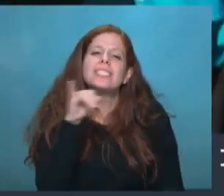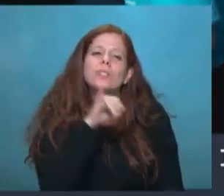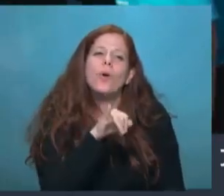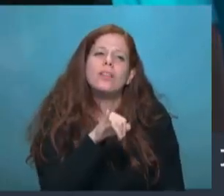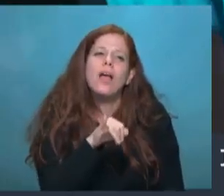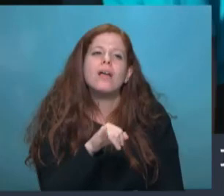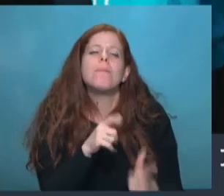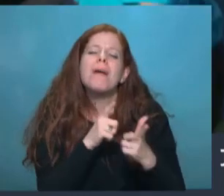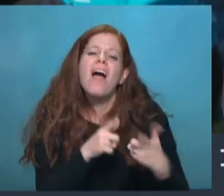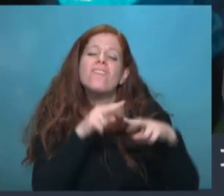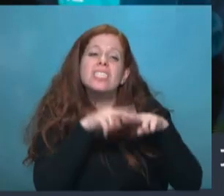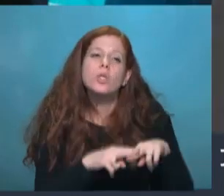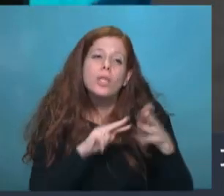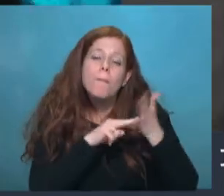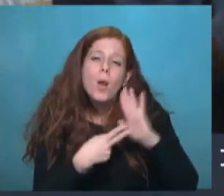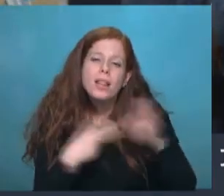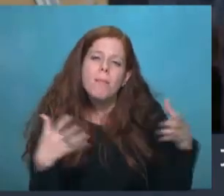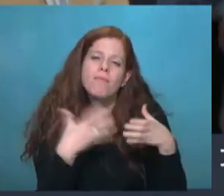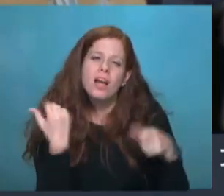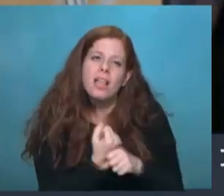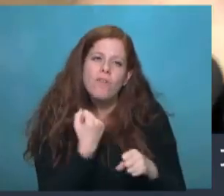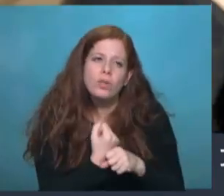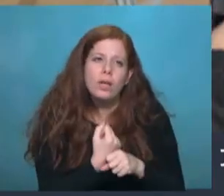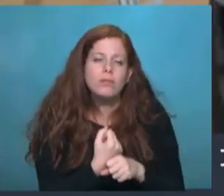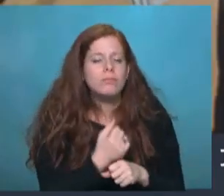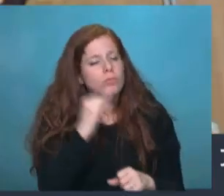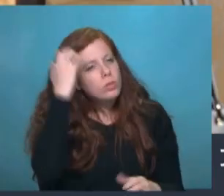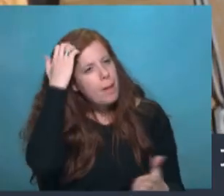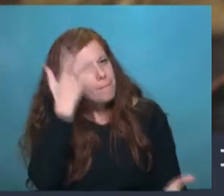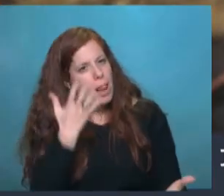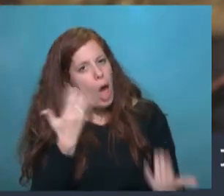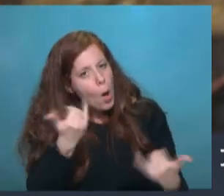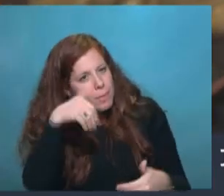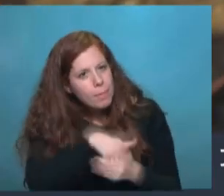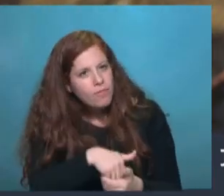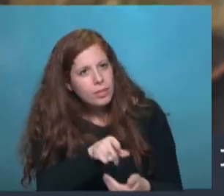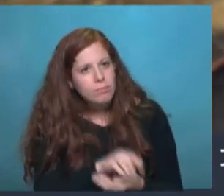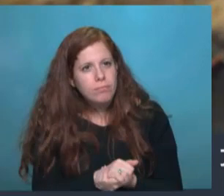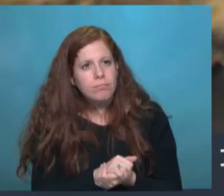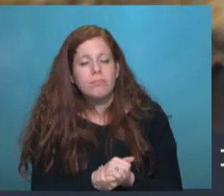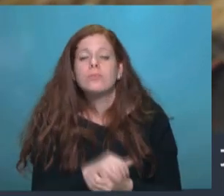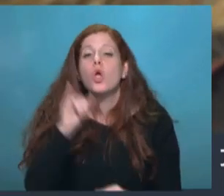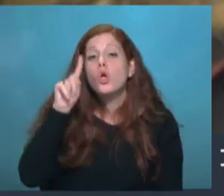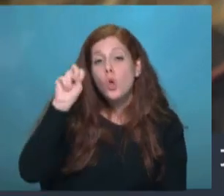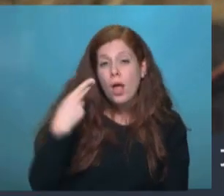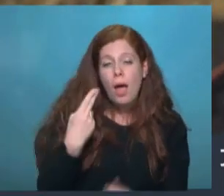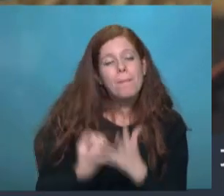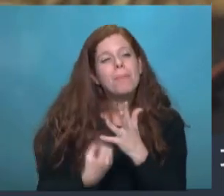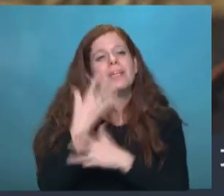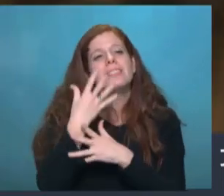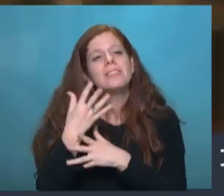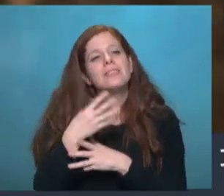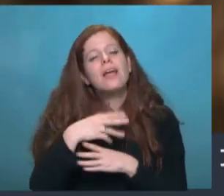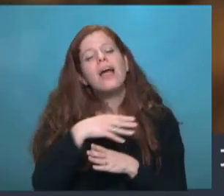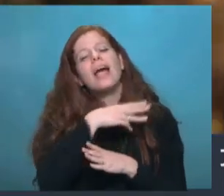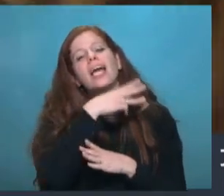ההישרדות הפוליטי שלו במפלגת העבודה. יוסי המלך, היום אתה בפנים. יונה, ממייסדי הקשת הדמוקרטית